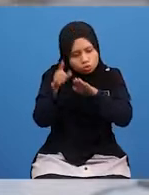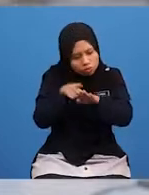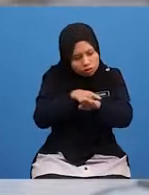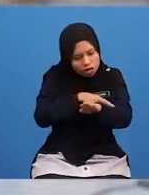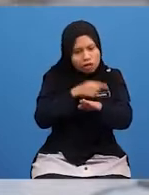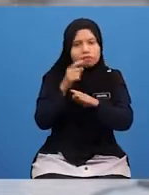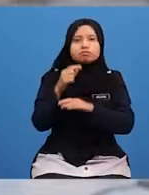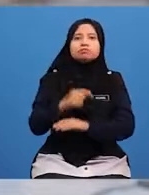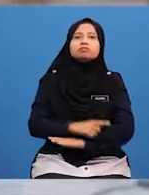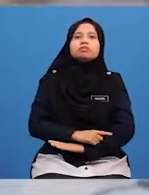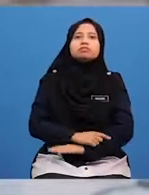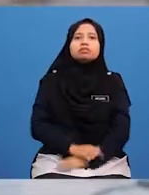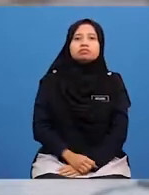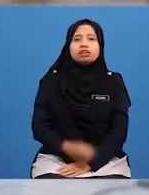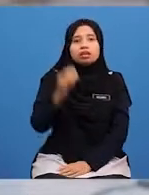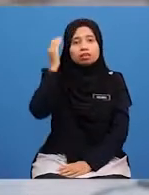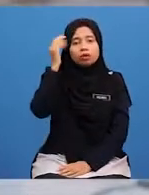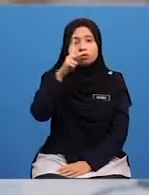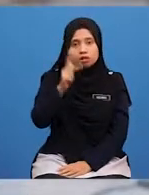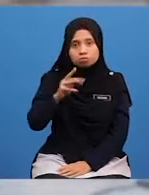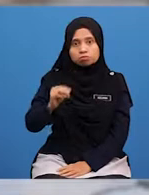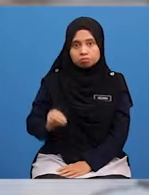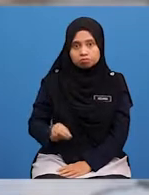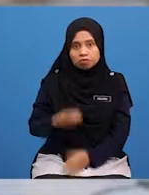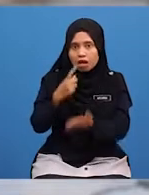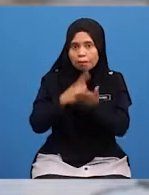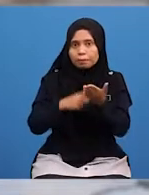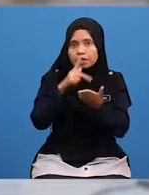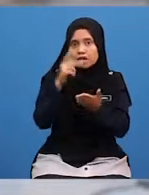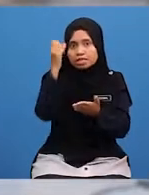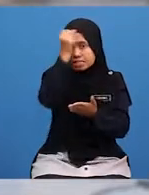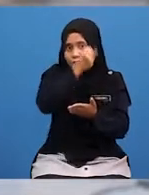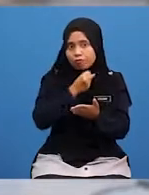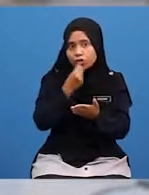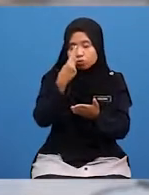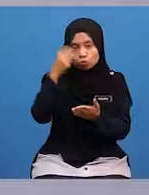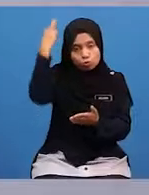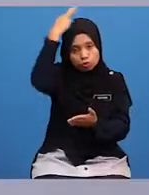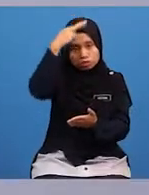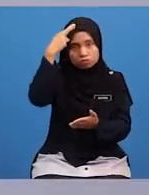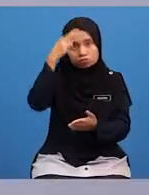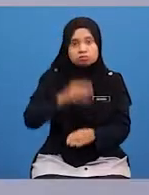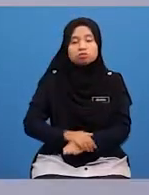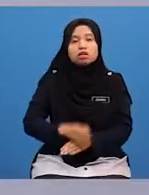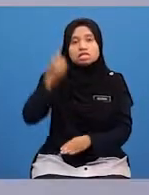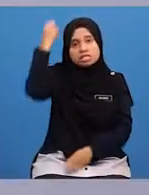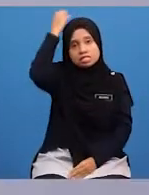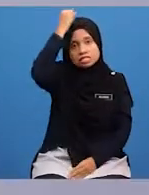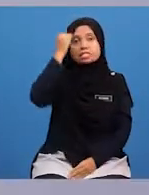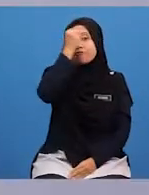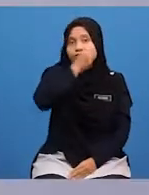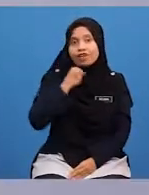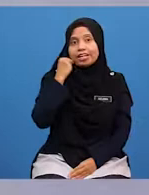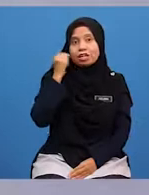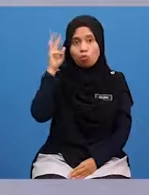hari. Tahukah murid-murid, apakah sifat wajib bagi Rasul? Sifat wajib